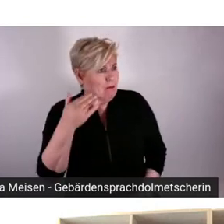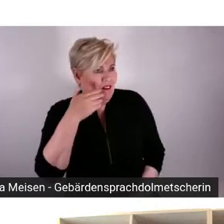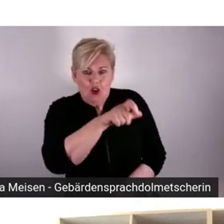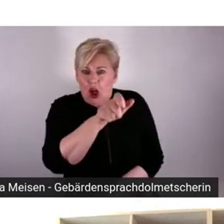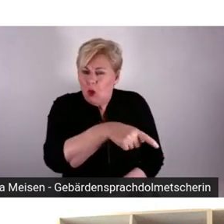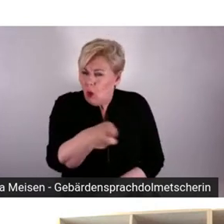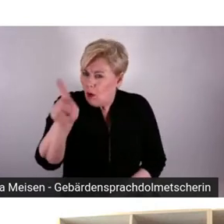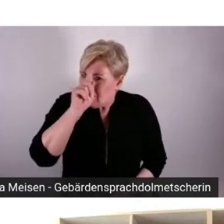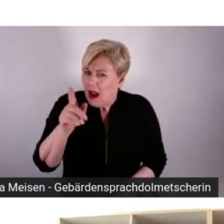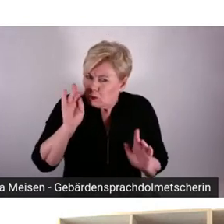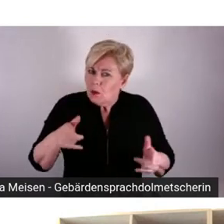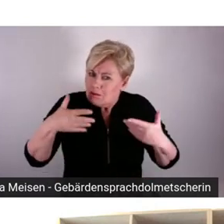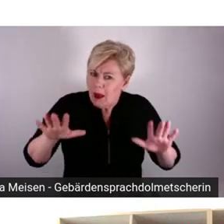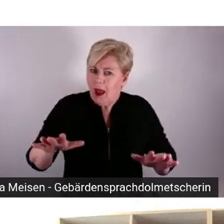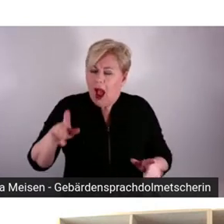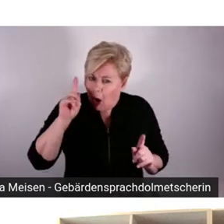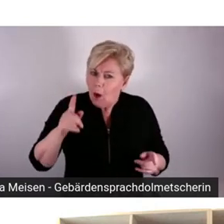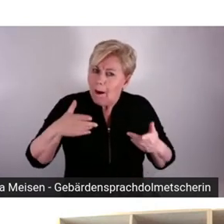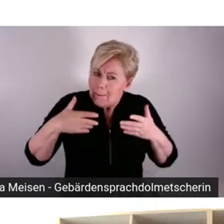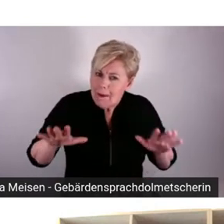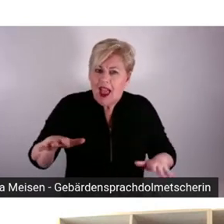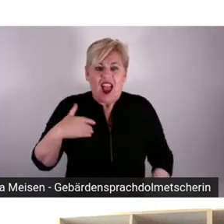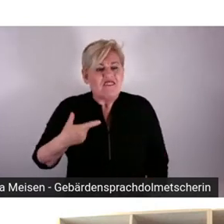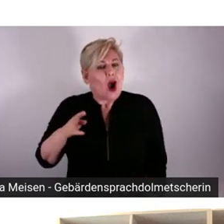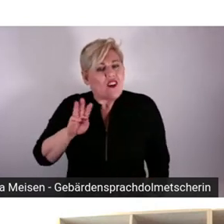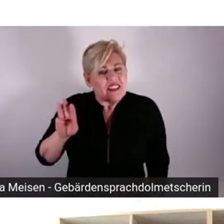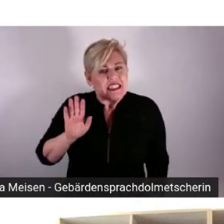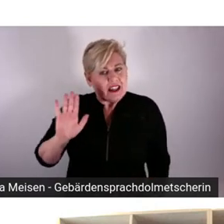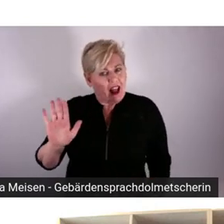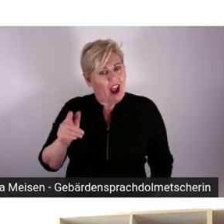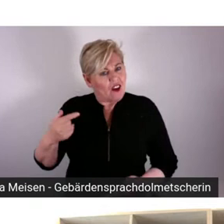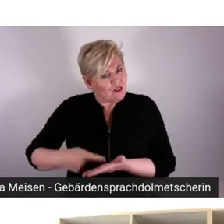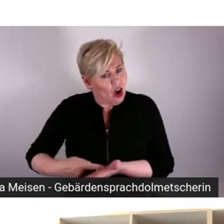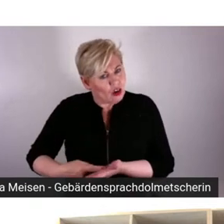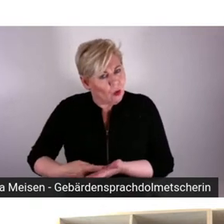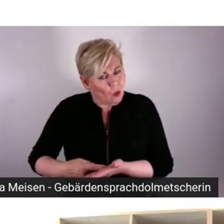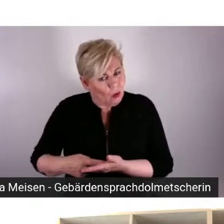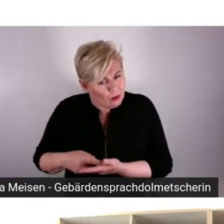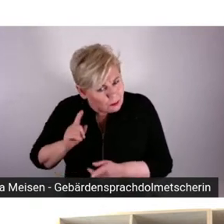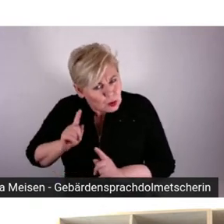Bevölkerung hören und vielleicht auch ein Stück mehr auf Frau Wissler und ihre Forderungen zugehen?